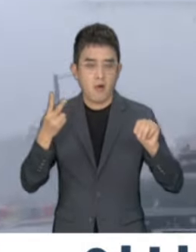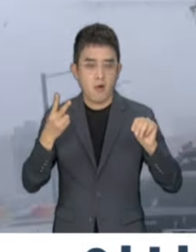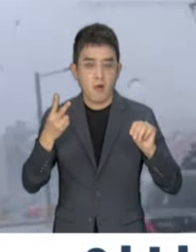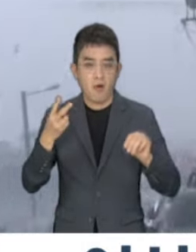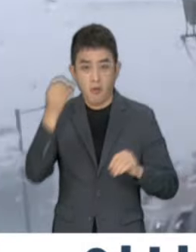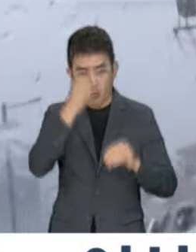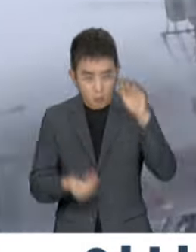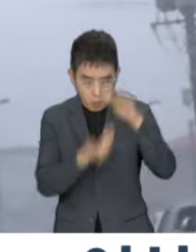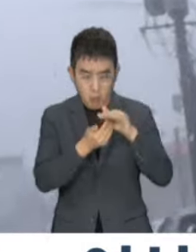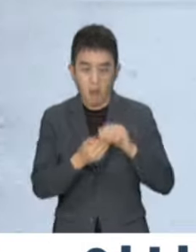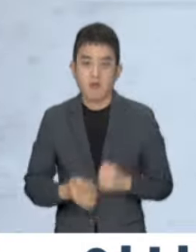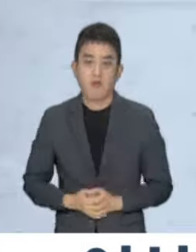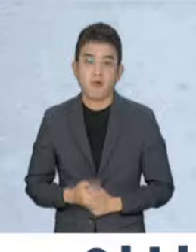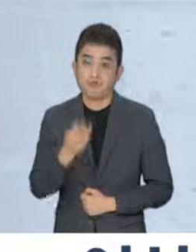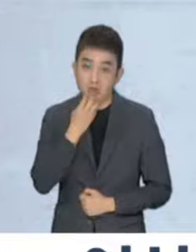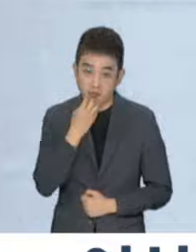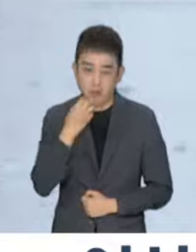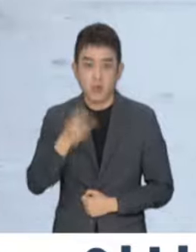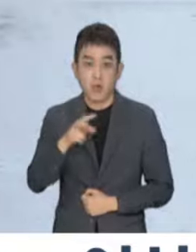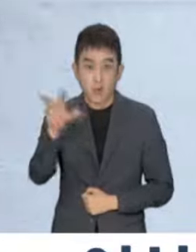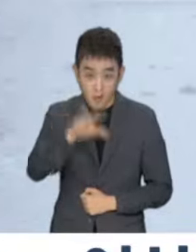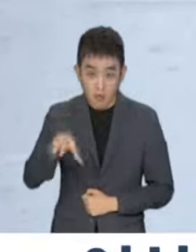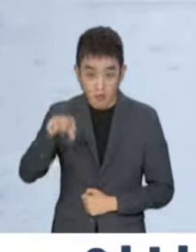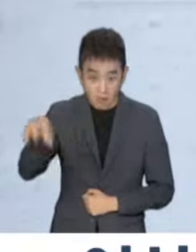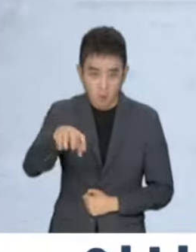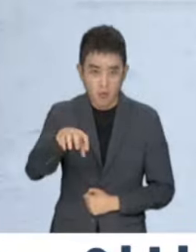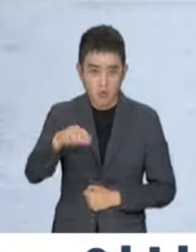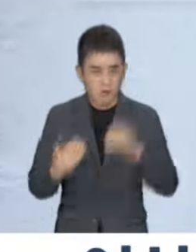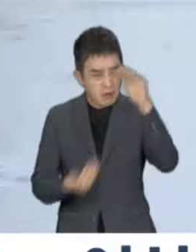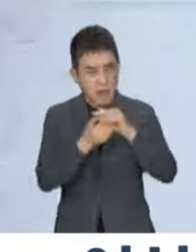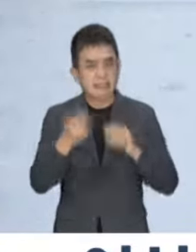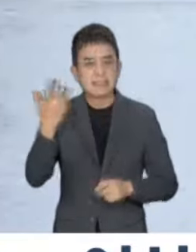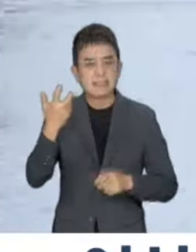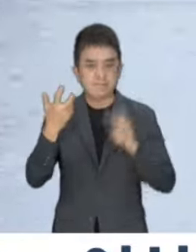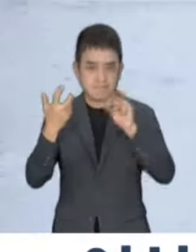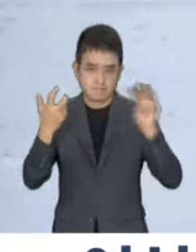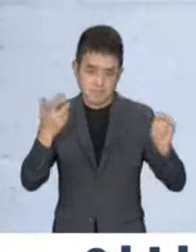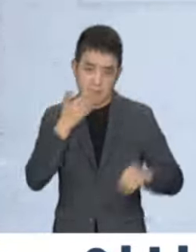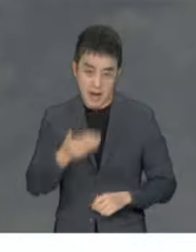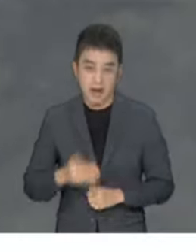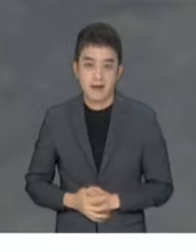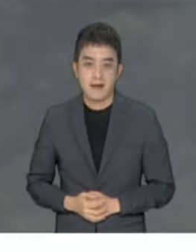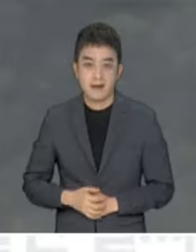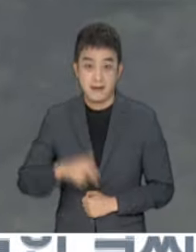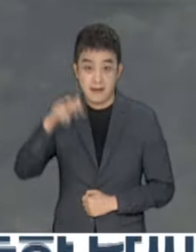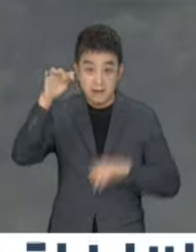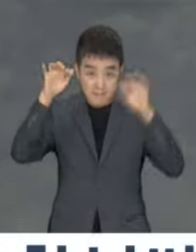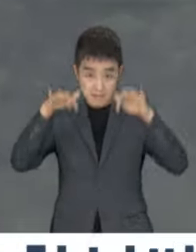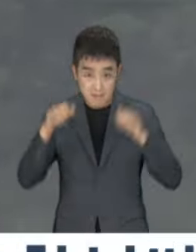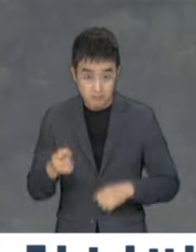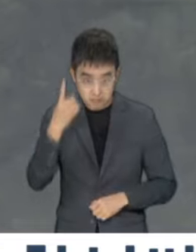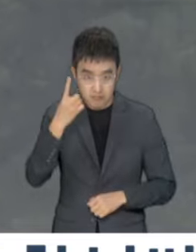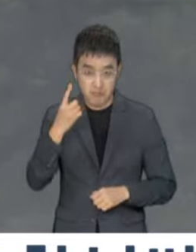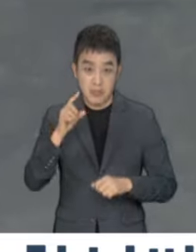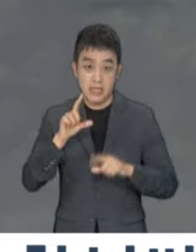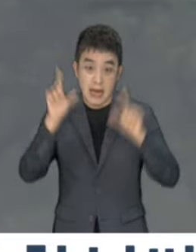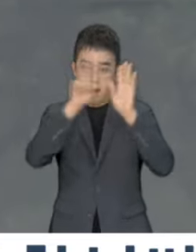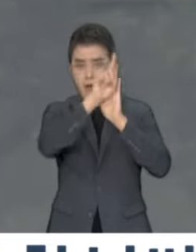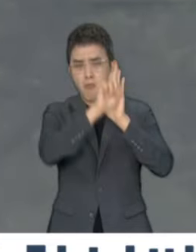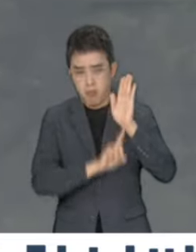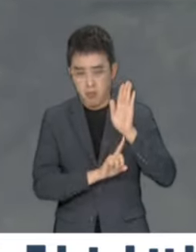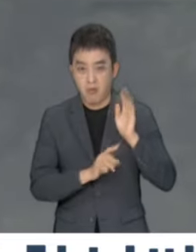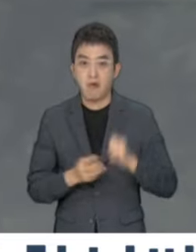내리겠고요. 서울 등 그 밖의 지역에서도 최대 80mm의 비가 예상됩니다. 이 비로 인해서 내일 기온은 뚝 떨어지겠습니다. 내일 낮